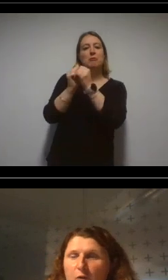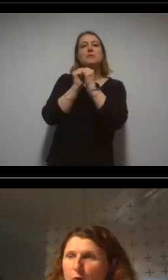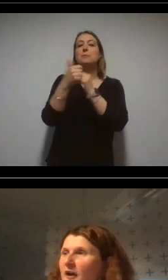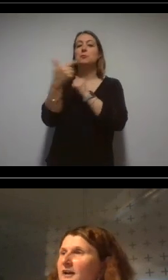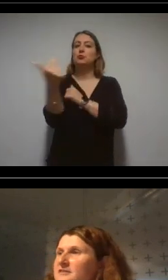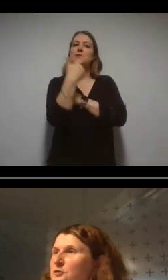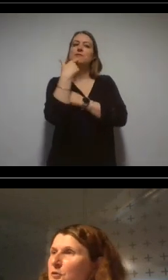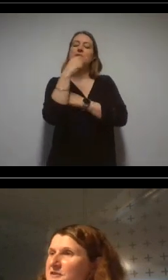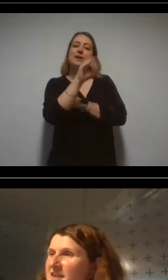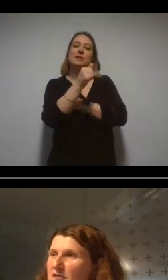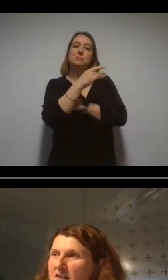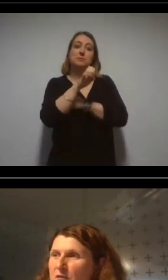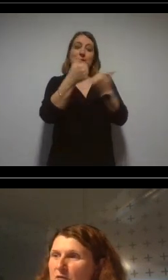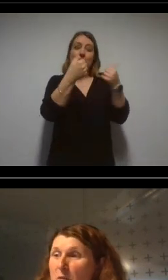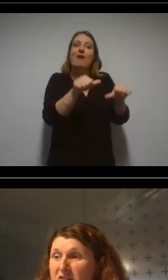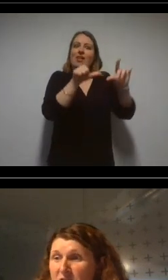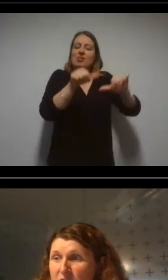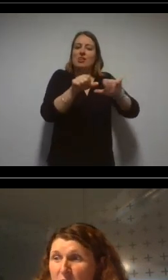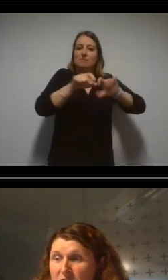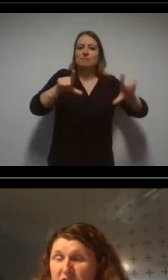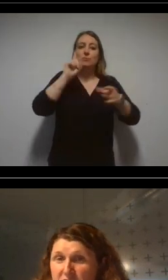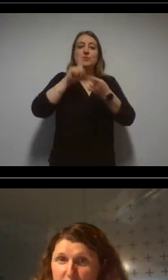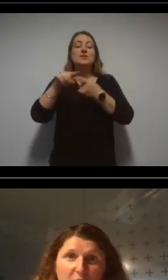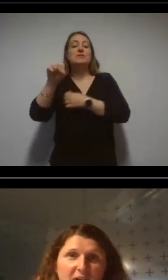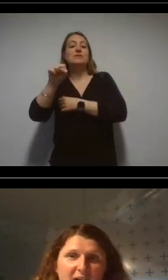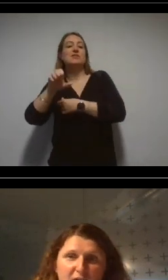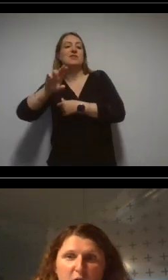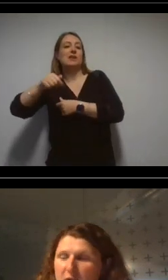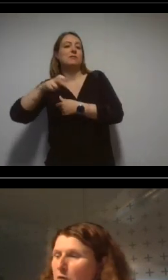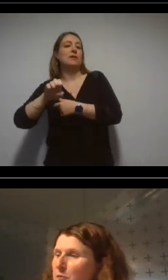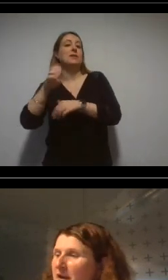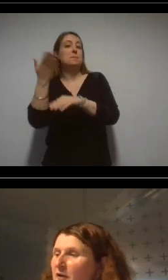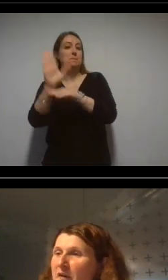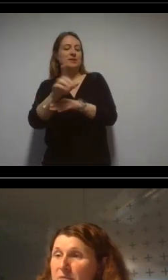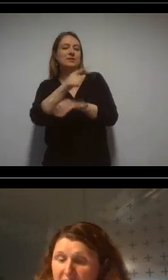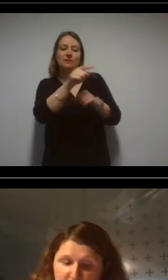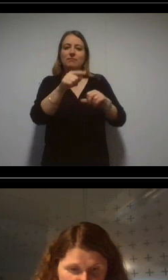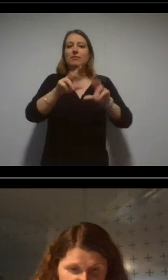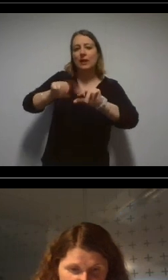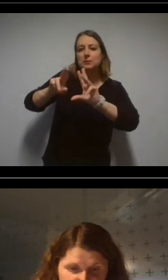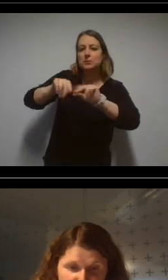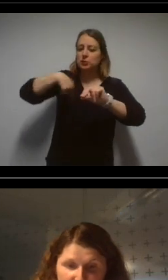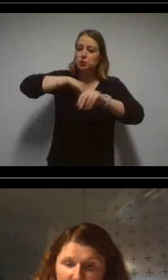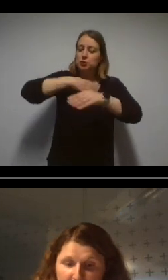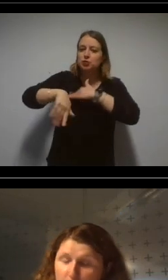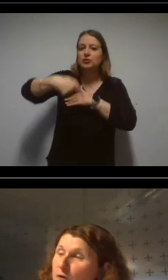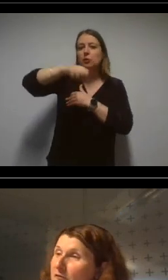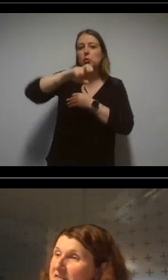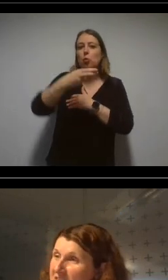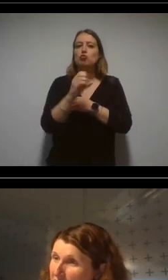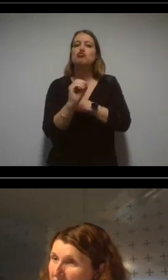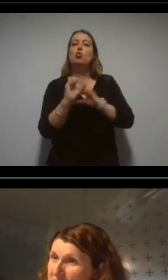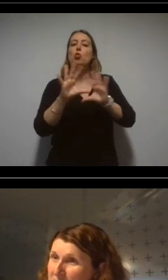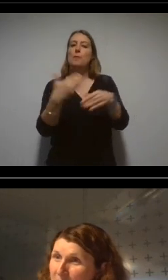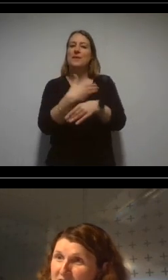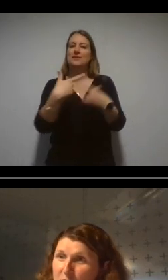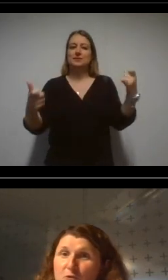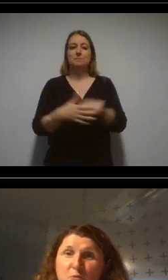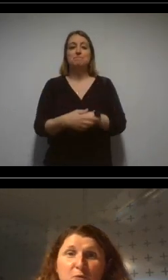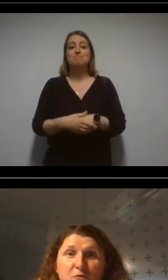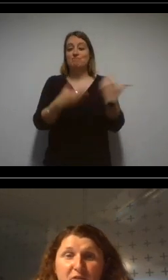faire écho à ce que Servane va présenter de l'association et va mettre en lumière en termes d'actions possibles. Donc,